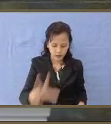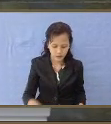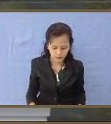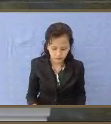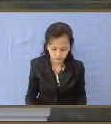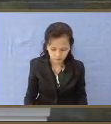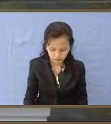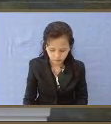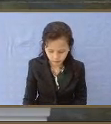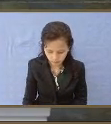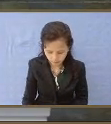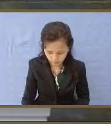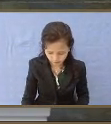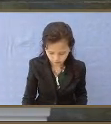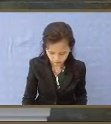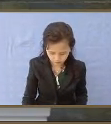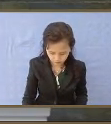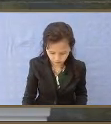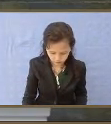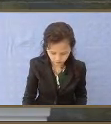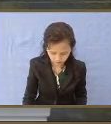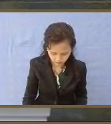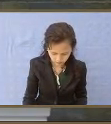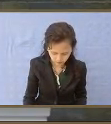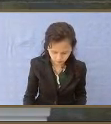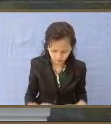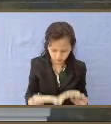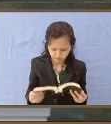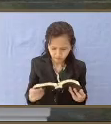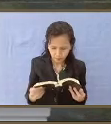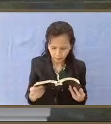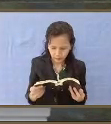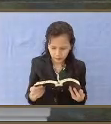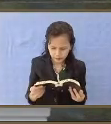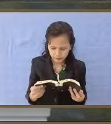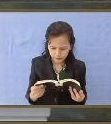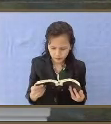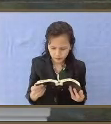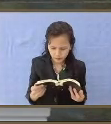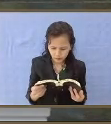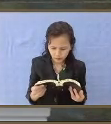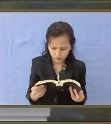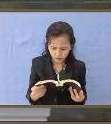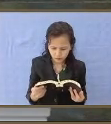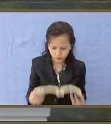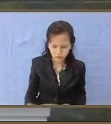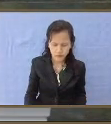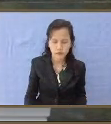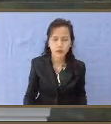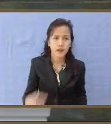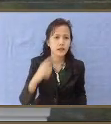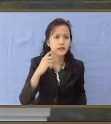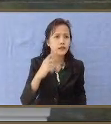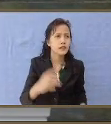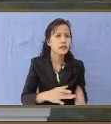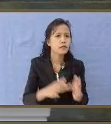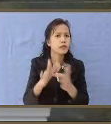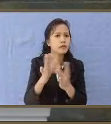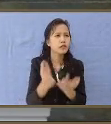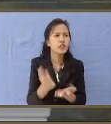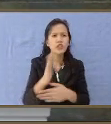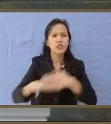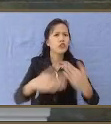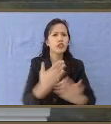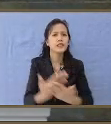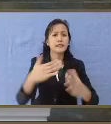Okay? Now, why it is important? Kaya sabi ko po sa inyo kanina, napakaganda. Tingnan niyo po yung circle ng